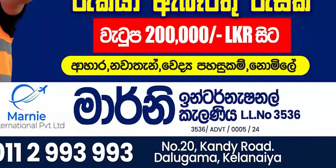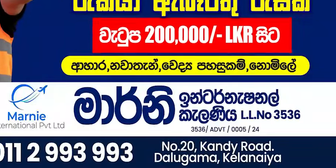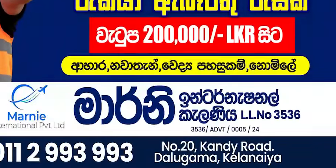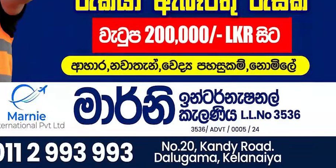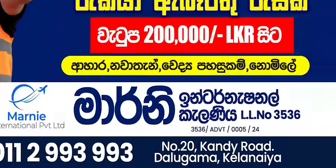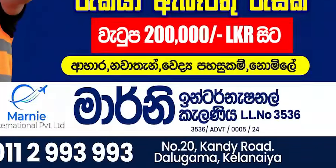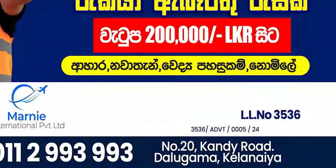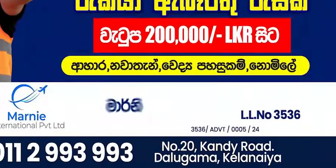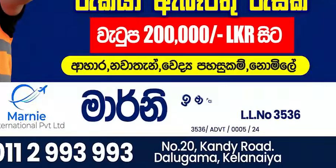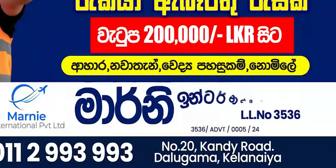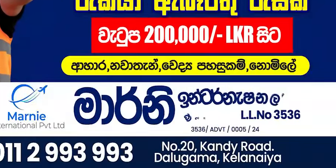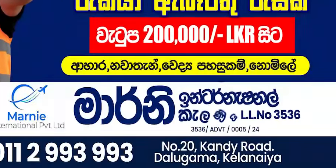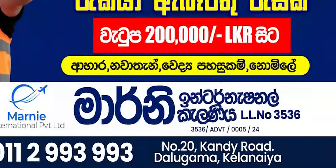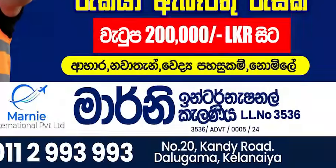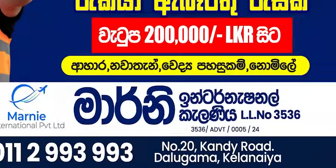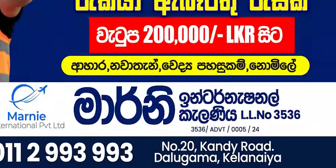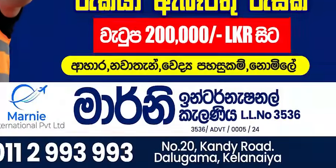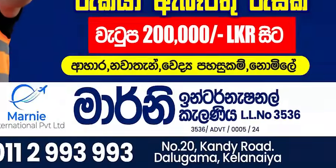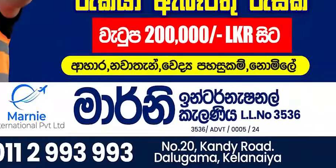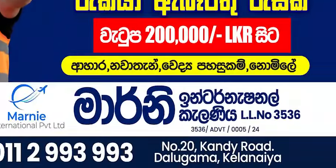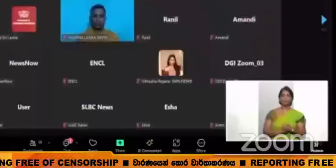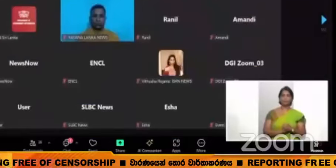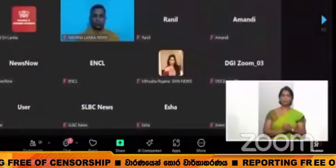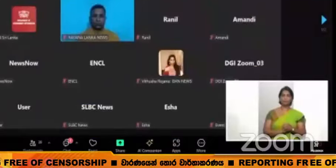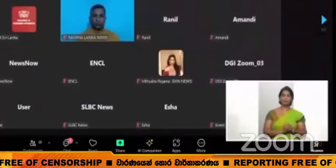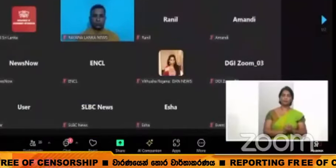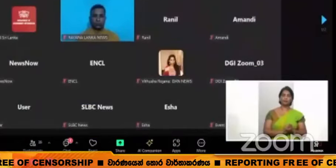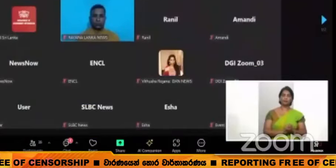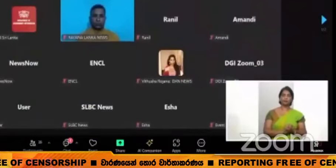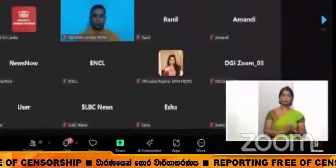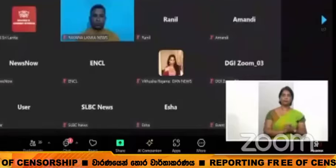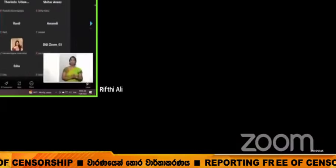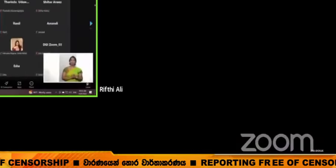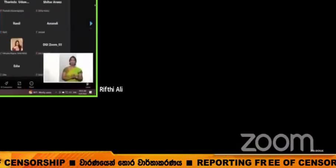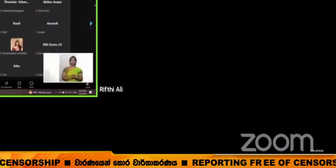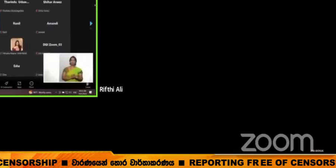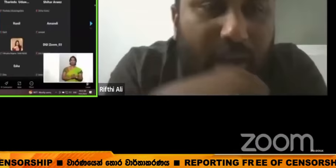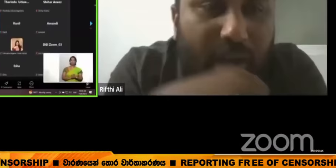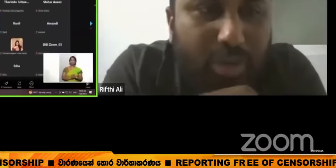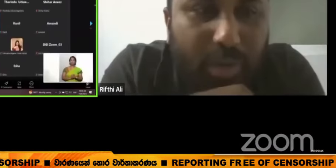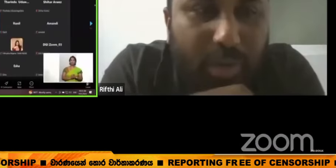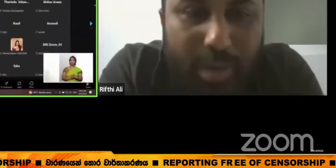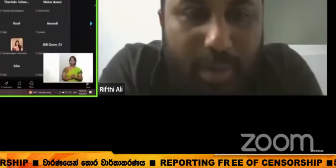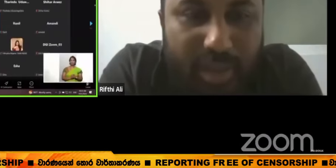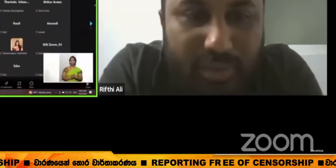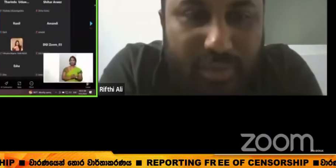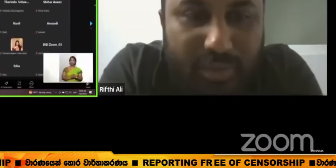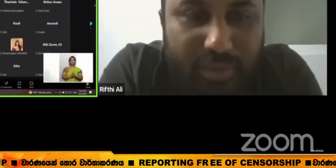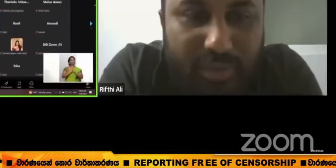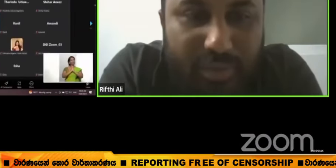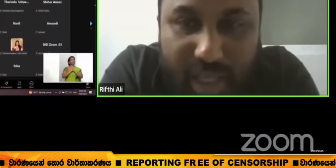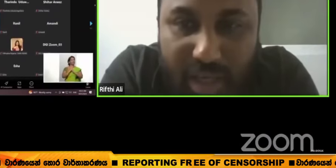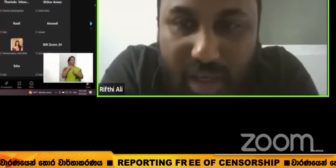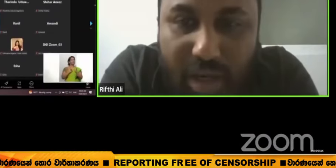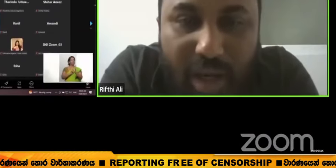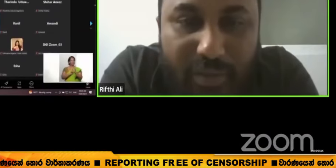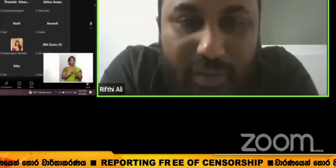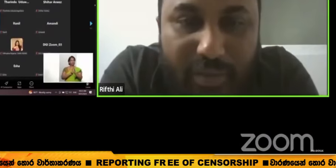රැකියා අබර්තුම් රසක් මාන් ඉන්ටර්නැෂනල් කැලඩියා. අයිබෝන් එමිතුමා, මම රිෆ්ති අලි